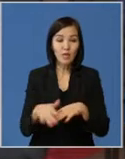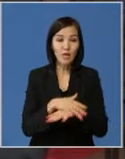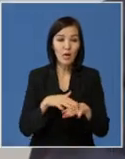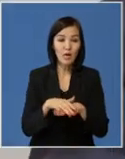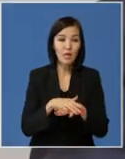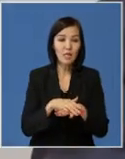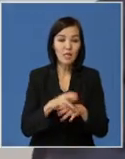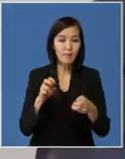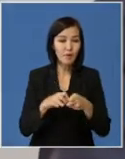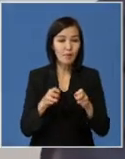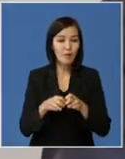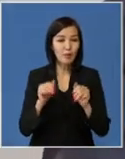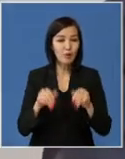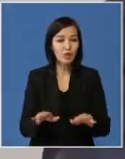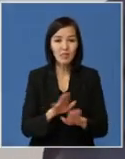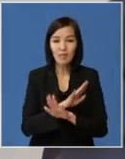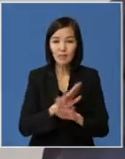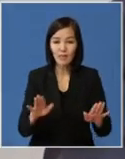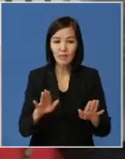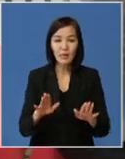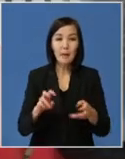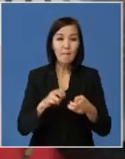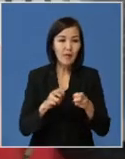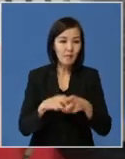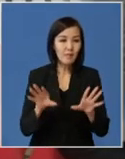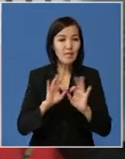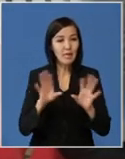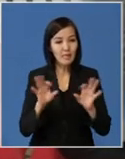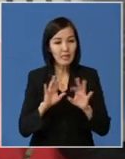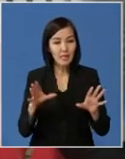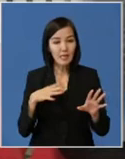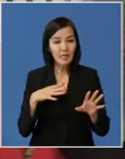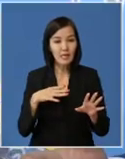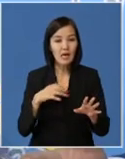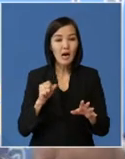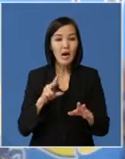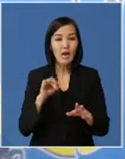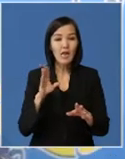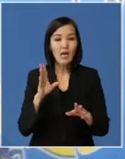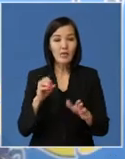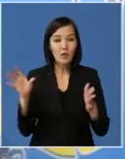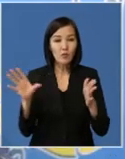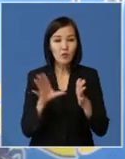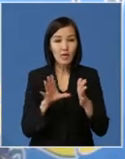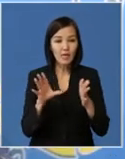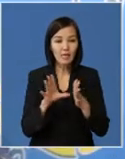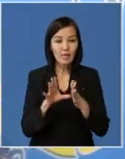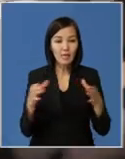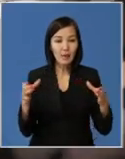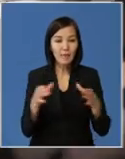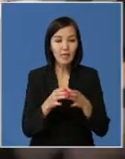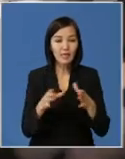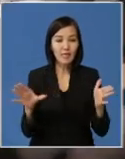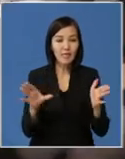көрмеу шешілмей жүрген өзекті мәселелерін айтты. Тіпті кейбірі Алатау жарық компаниясының директорына елді мекендердегі электр